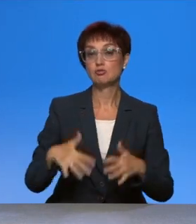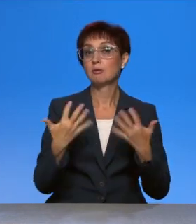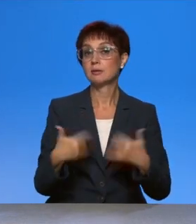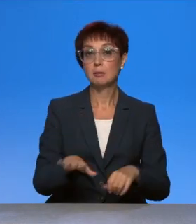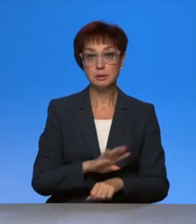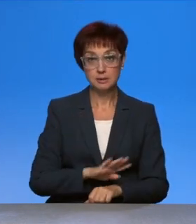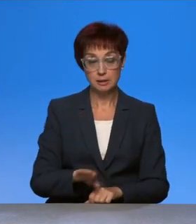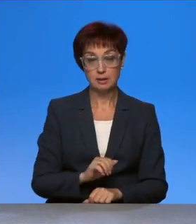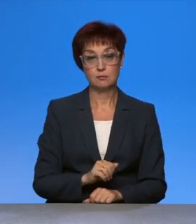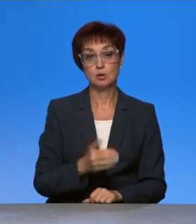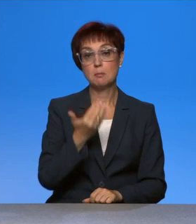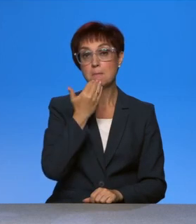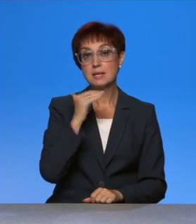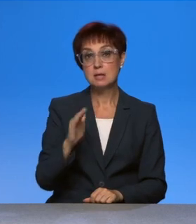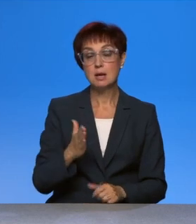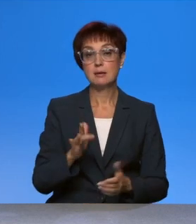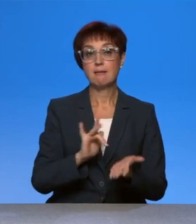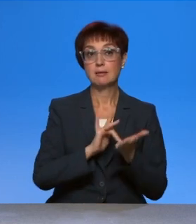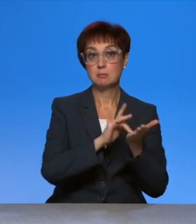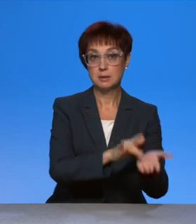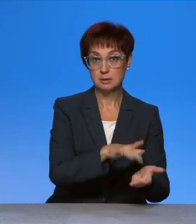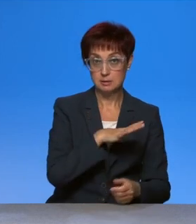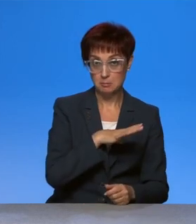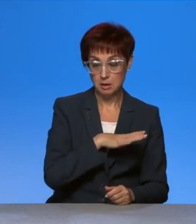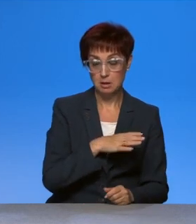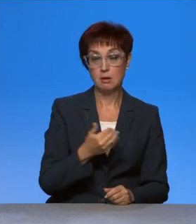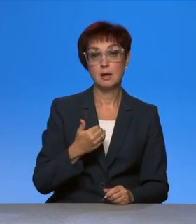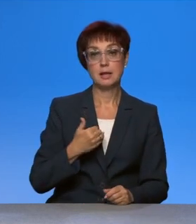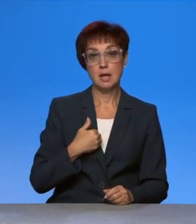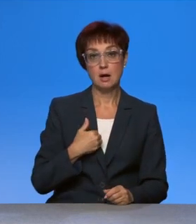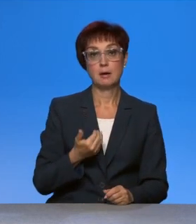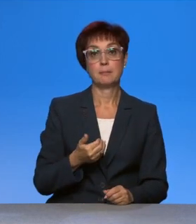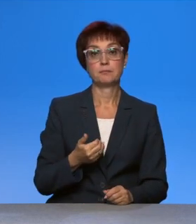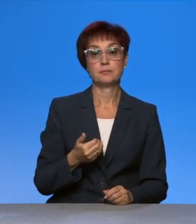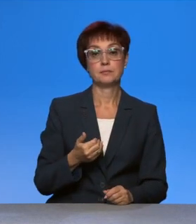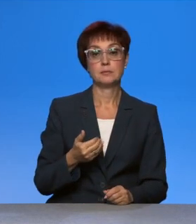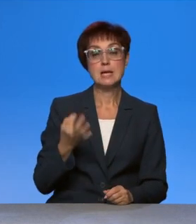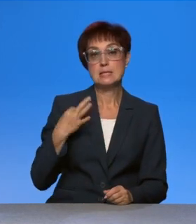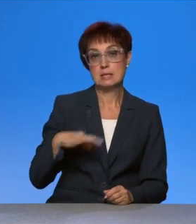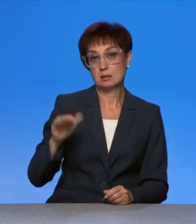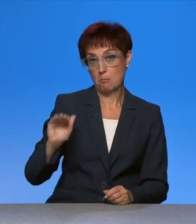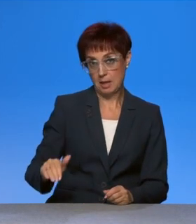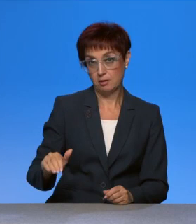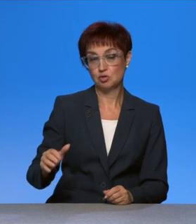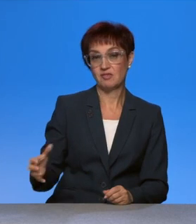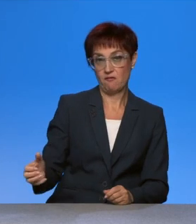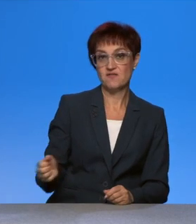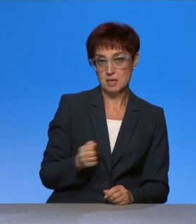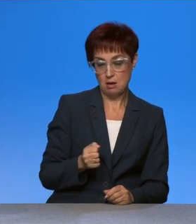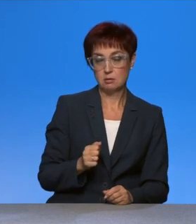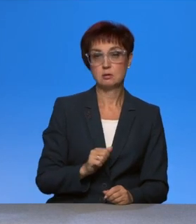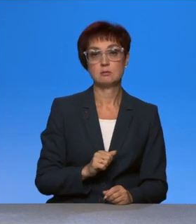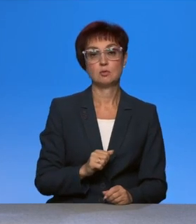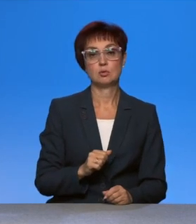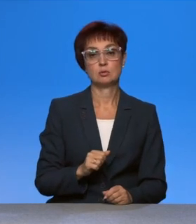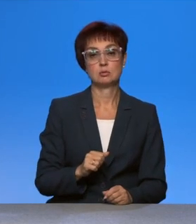когда последние, не поверите же, я брал в последнюю экспедицию своего сына младшего. И я